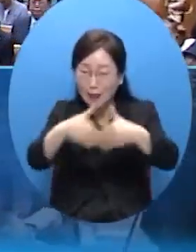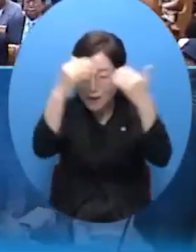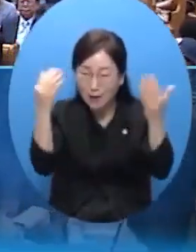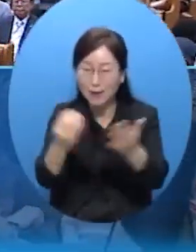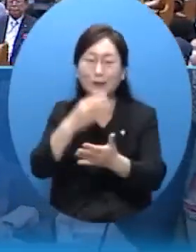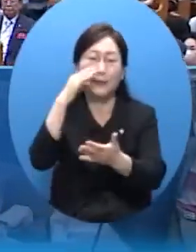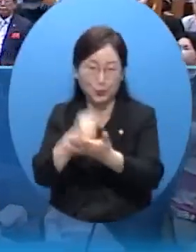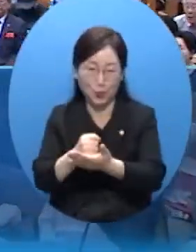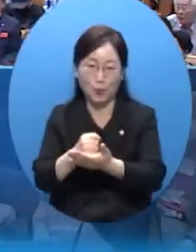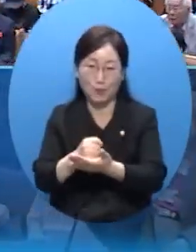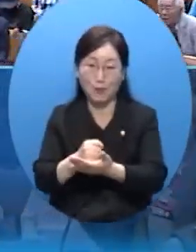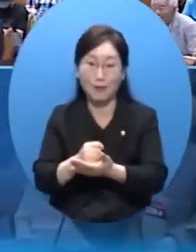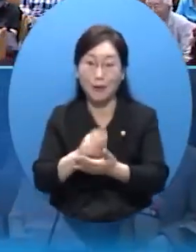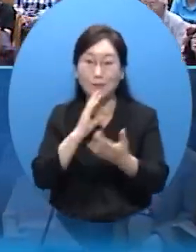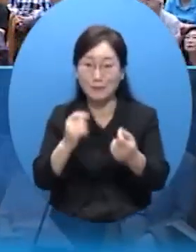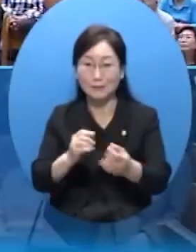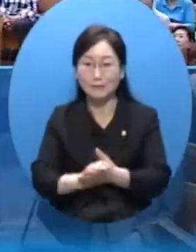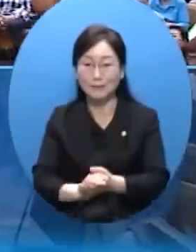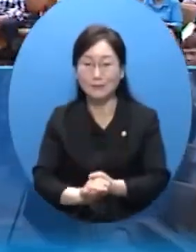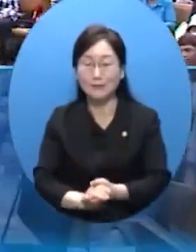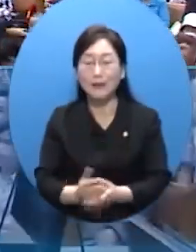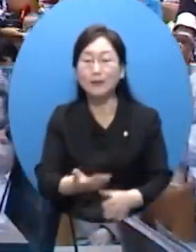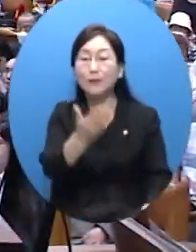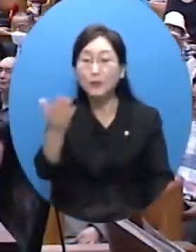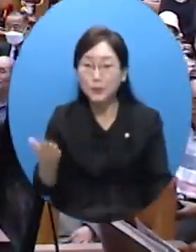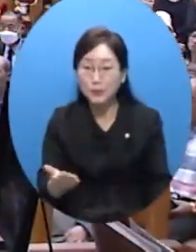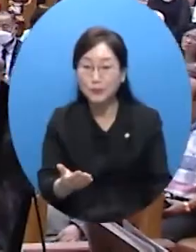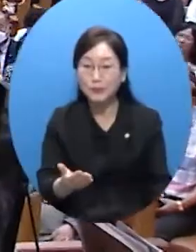형통하리로다. 할렐루야. 여러분,